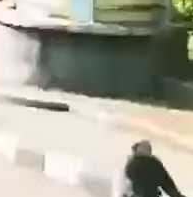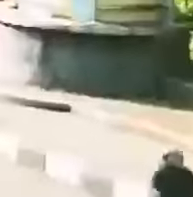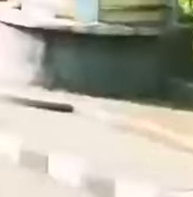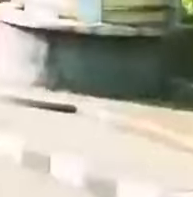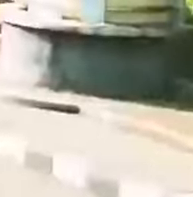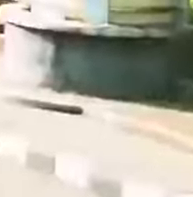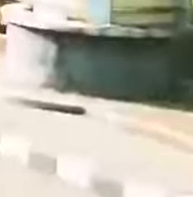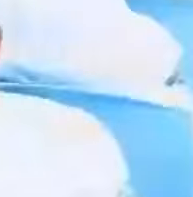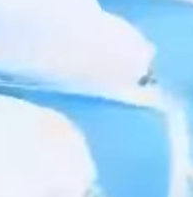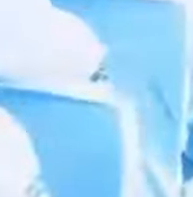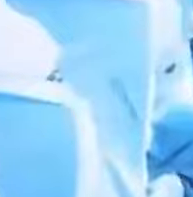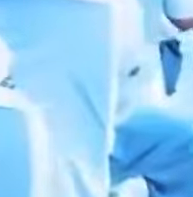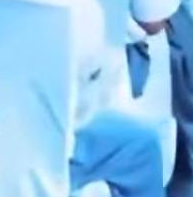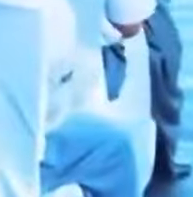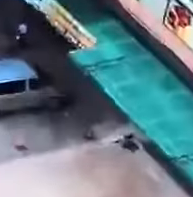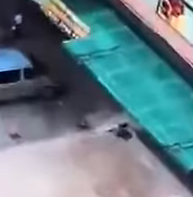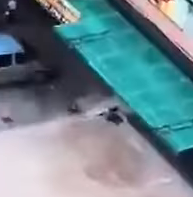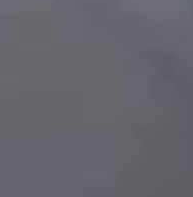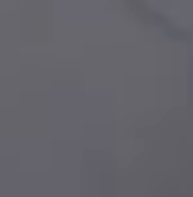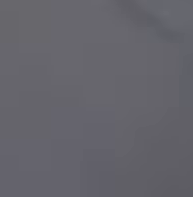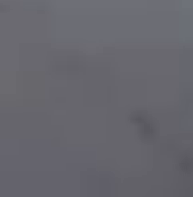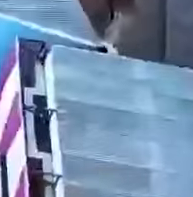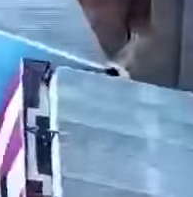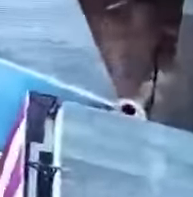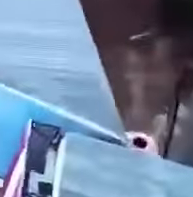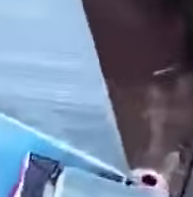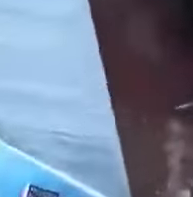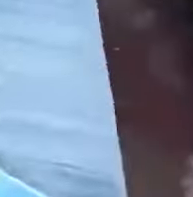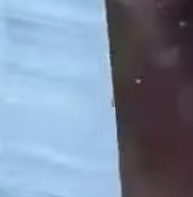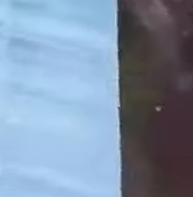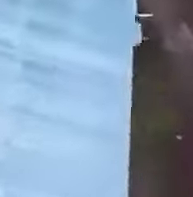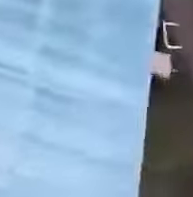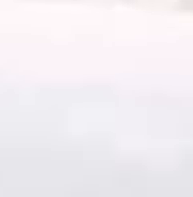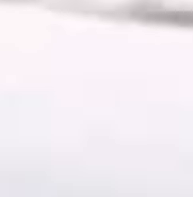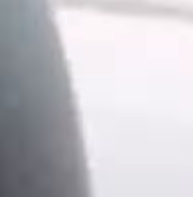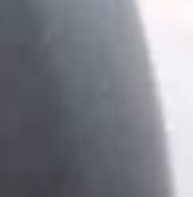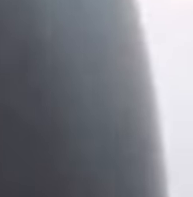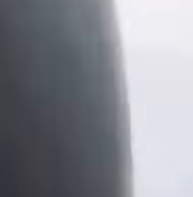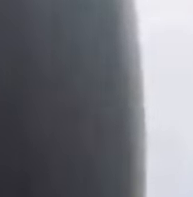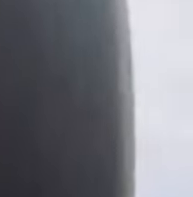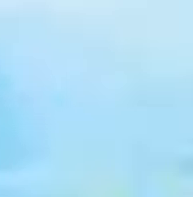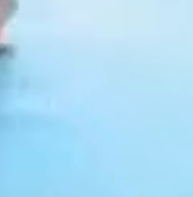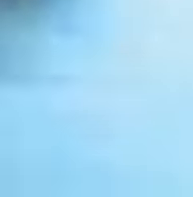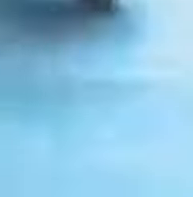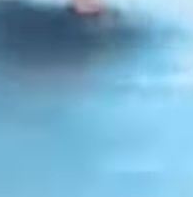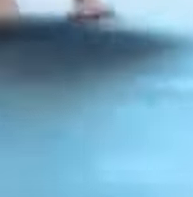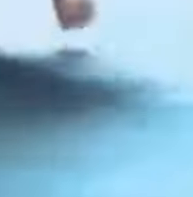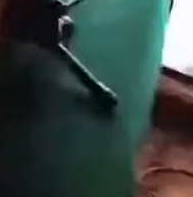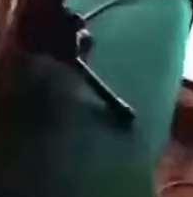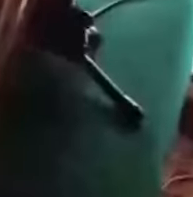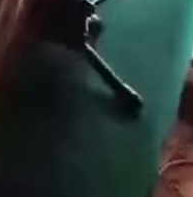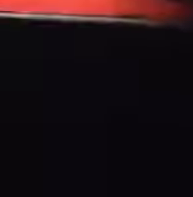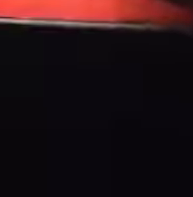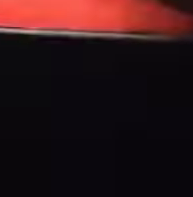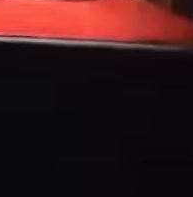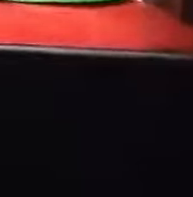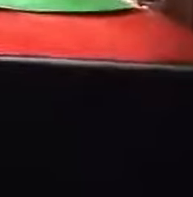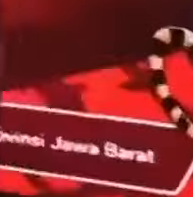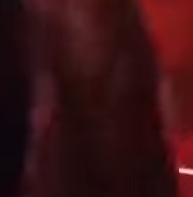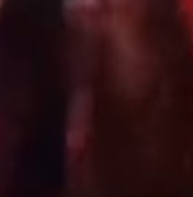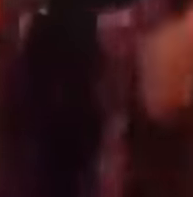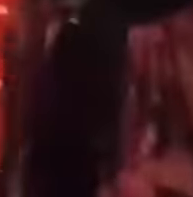Masyarakat diharapkan dapat dengan cerdas memilih pemimpin yang berkualitas. Event ini juga menampilkan beberapa kesenian dan budaya